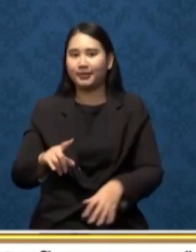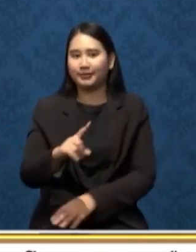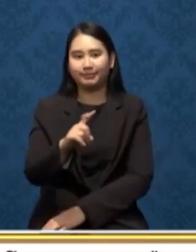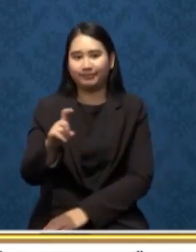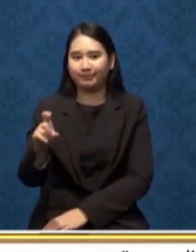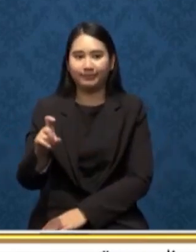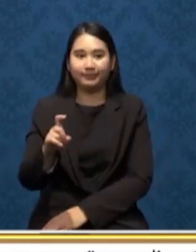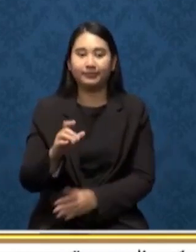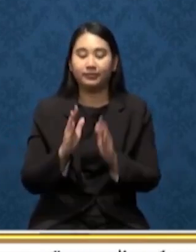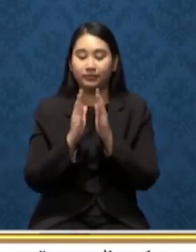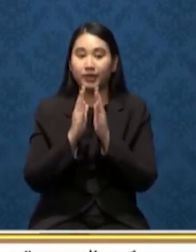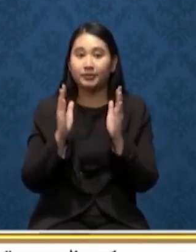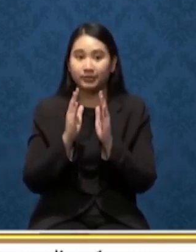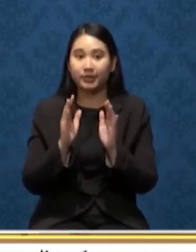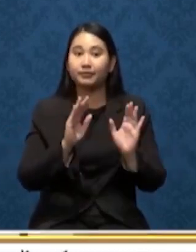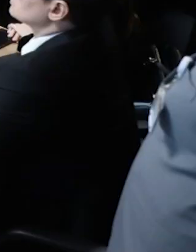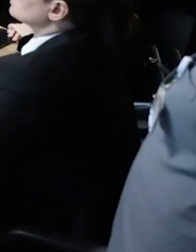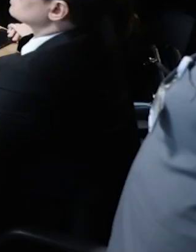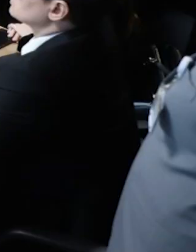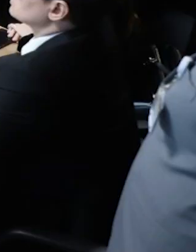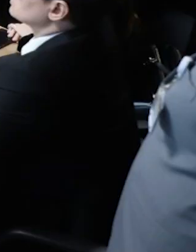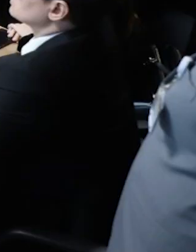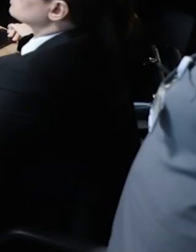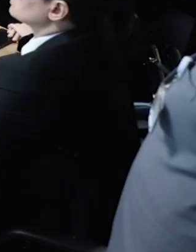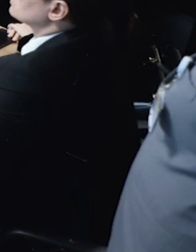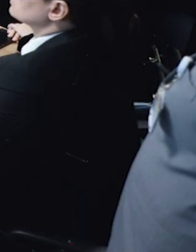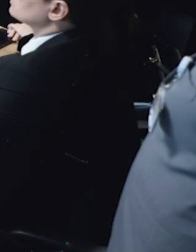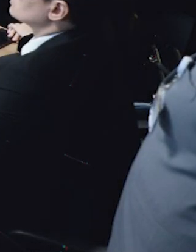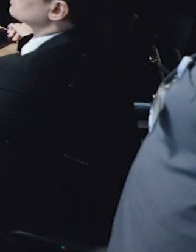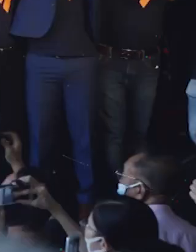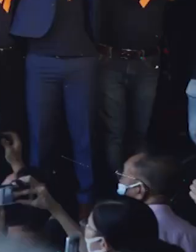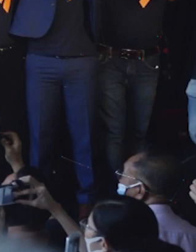ท่านประธานครับขอบคุณครับขอบคุณครับต